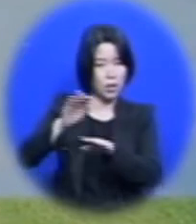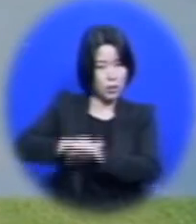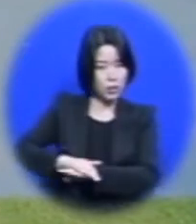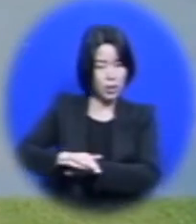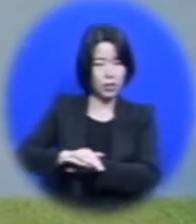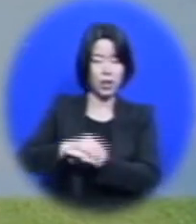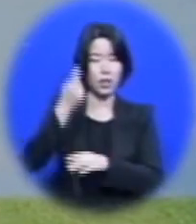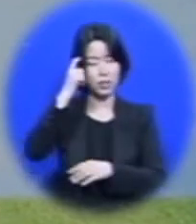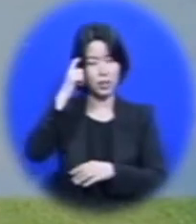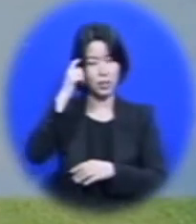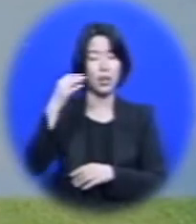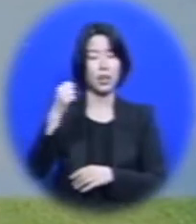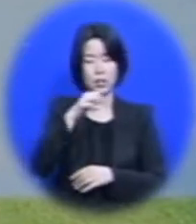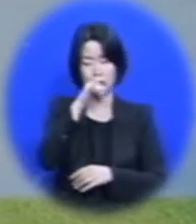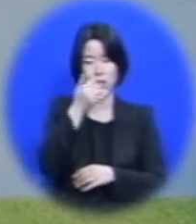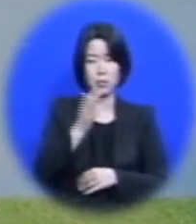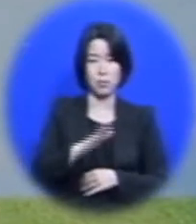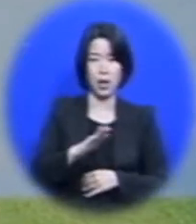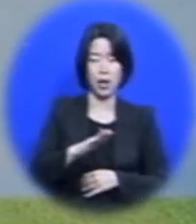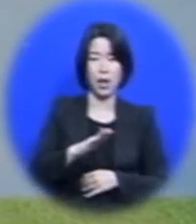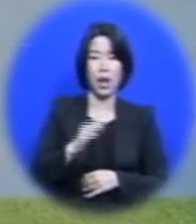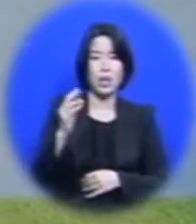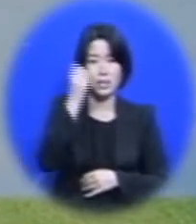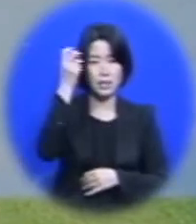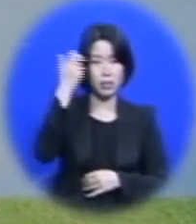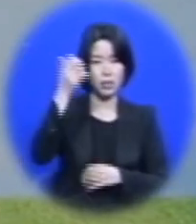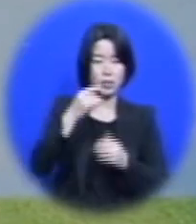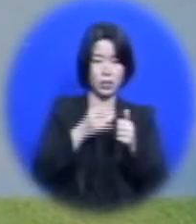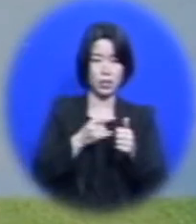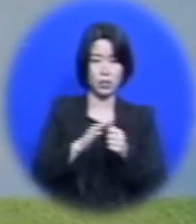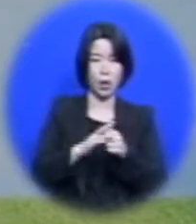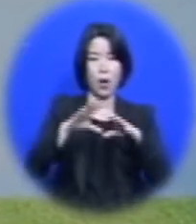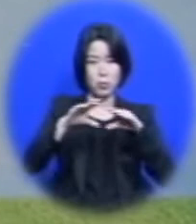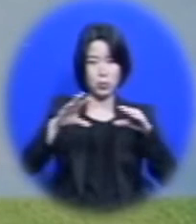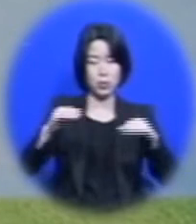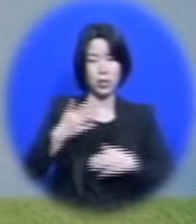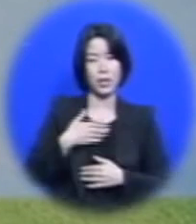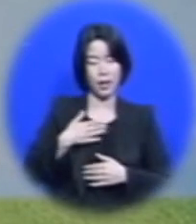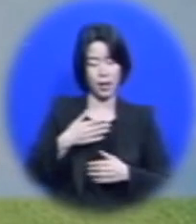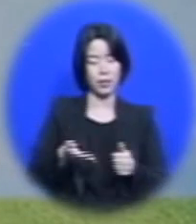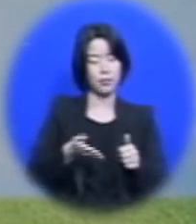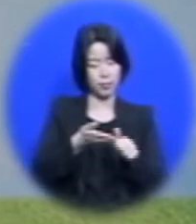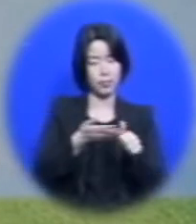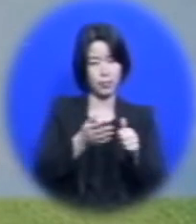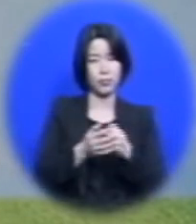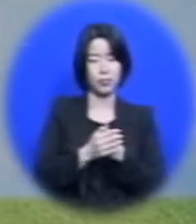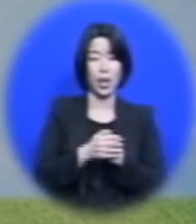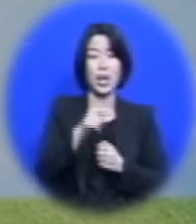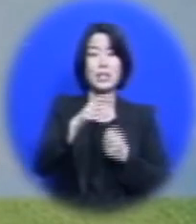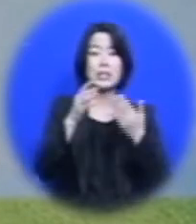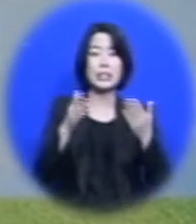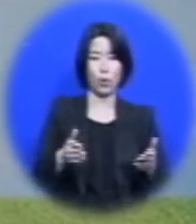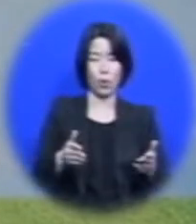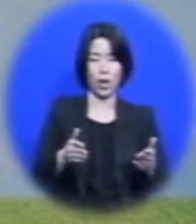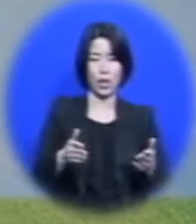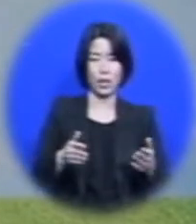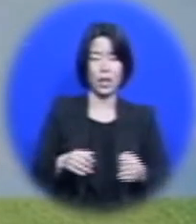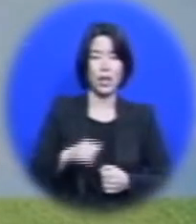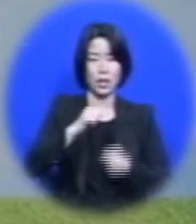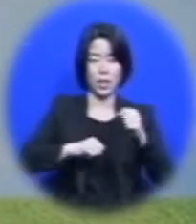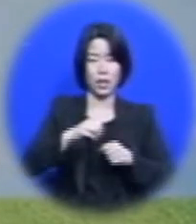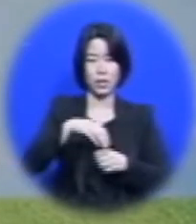생각도 하였다. 그러나 성령님께서 부드럽게 나를 다그치셨다. 그동안 저지른 잘못을